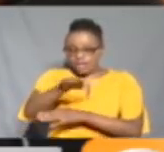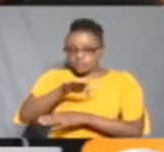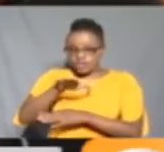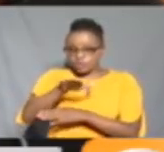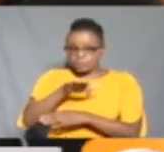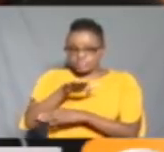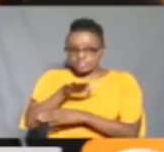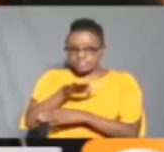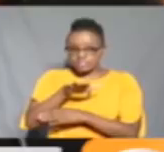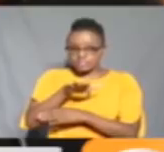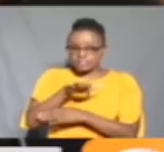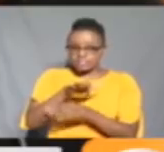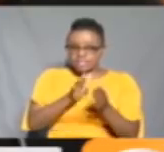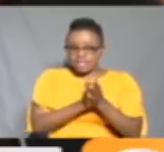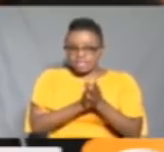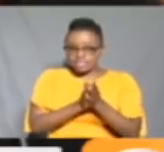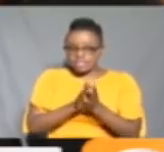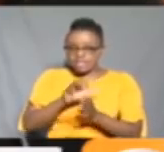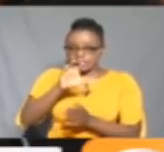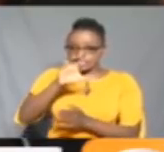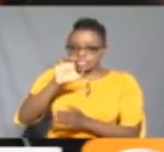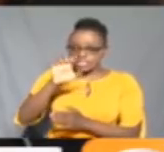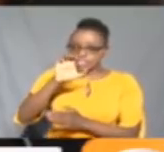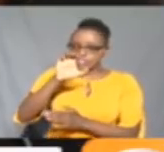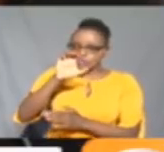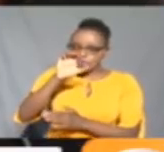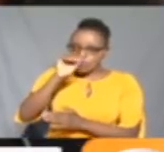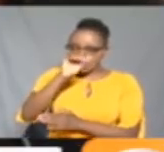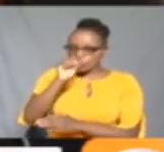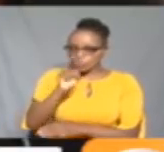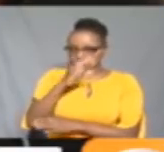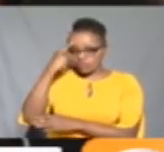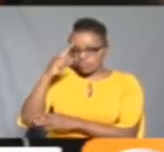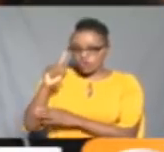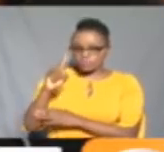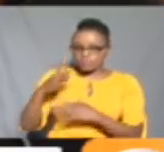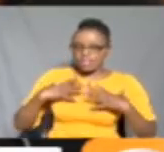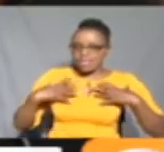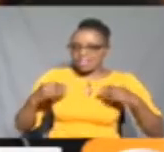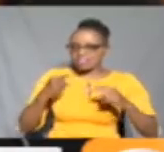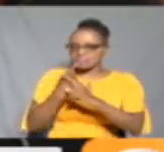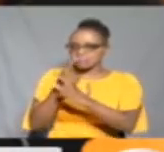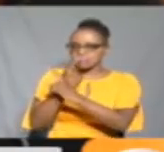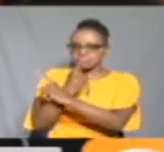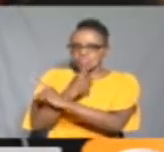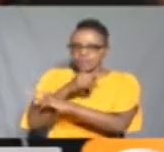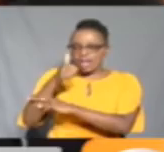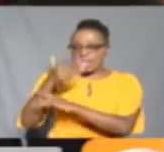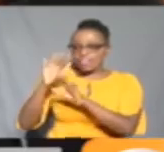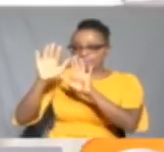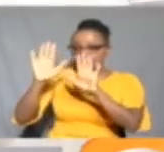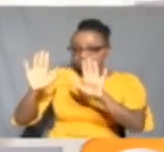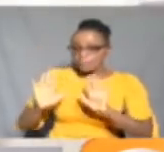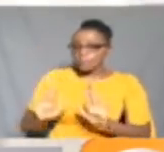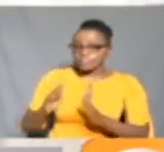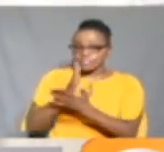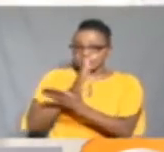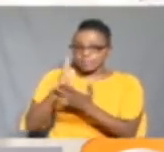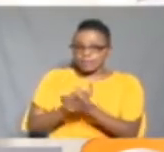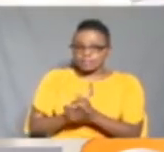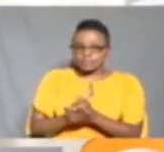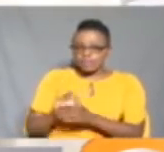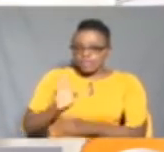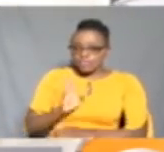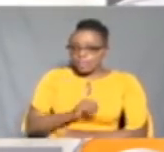environment and the CEOs of health and even other critical departments. Hata